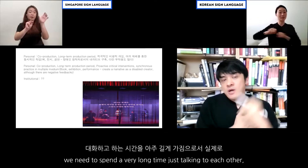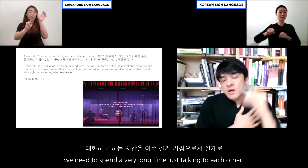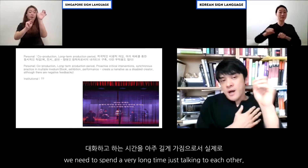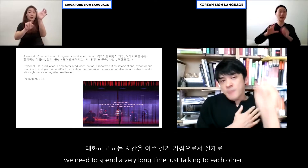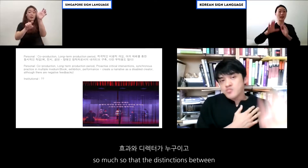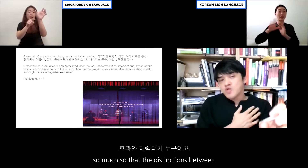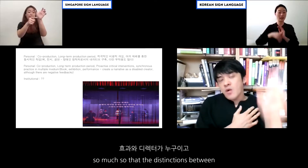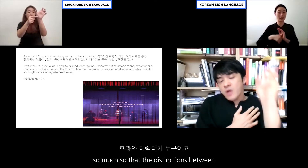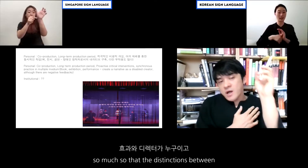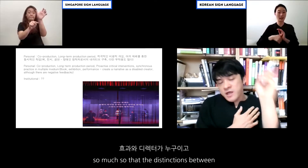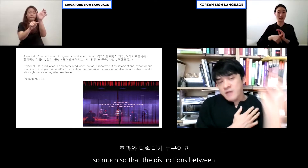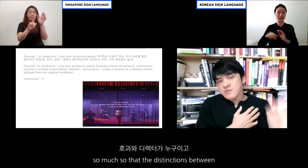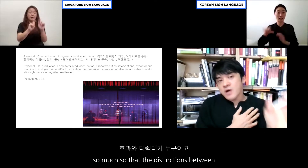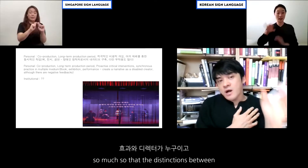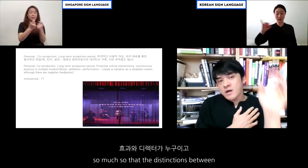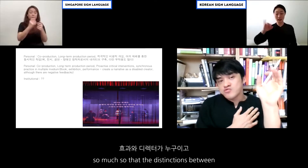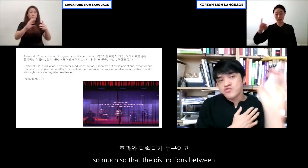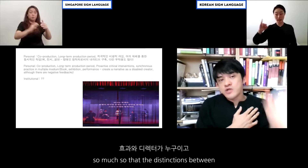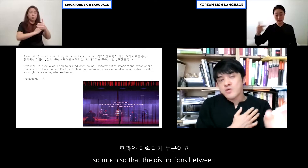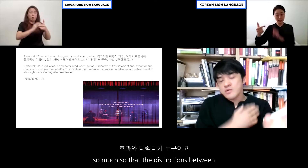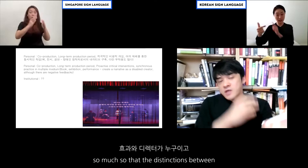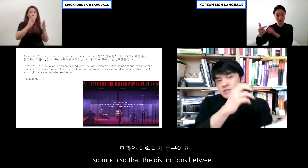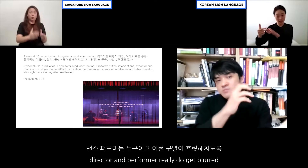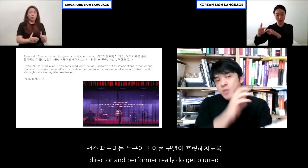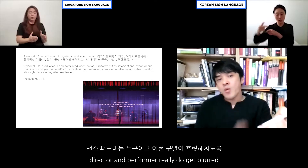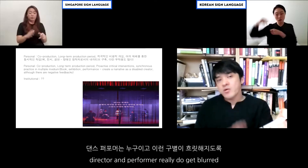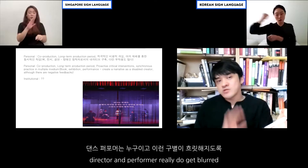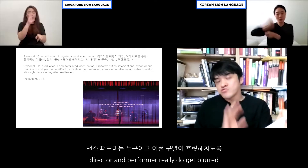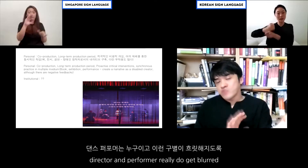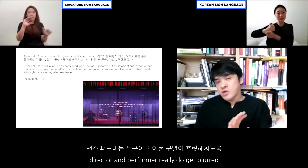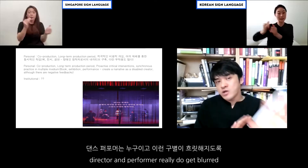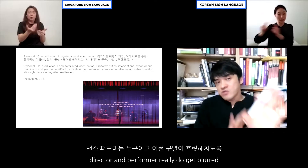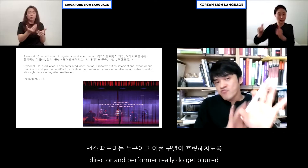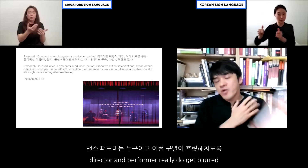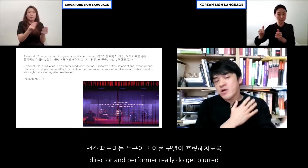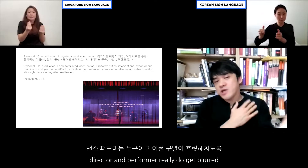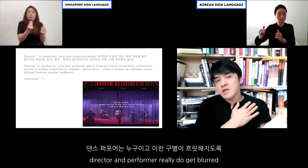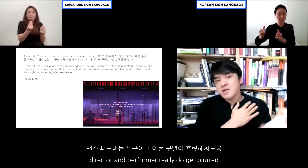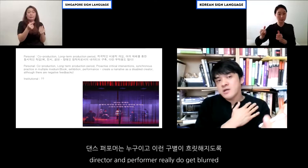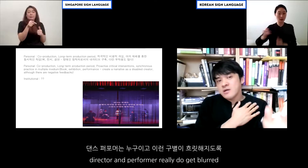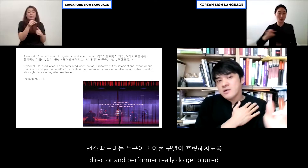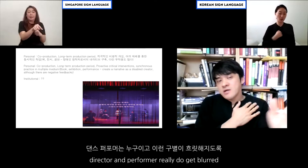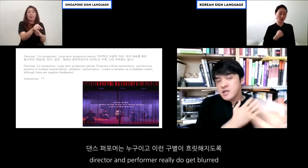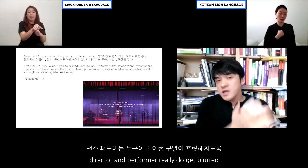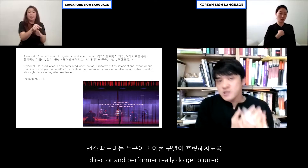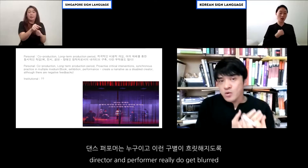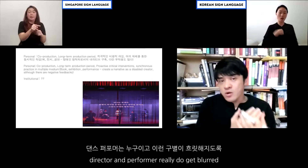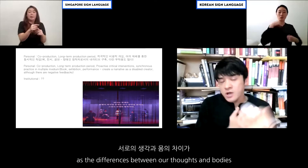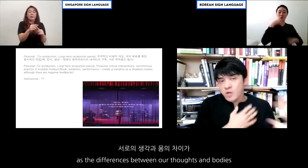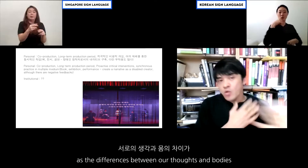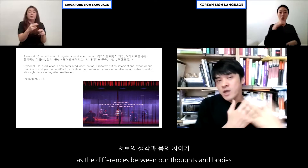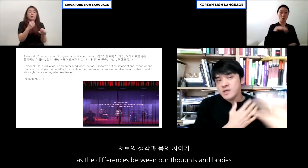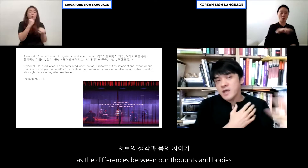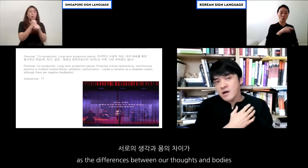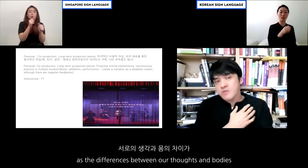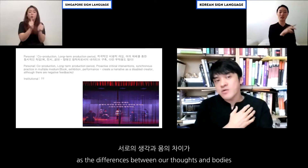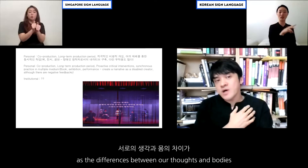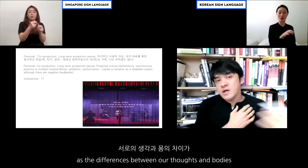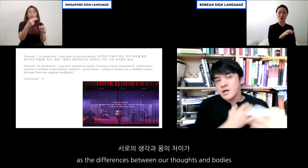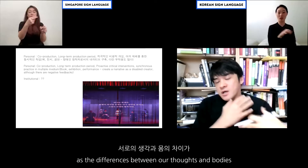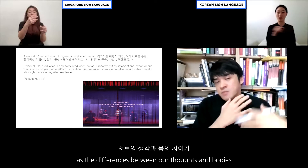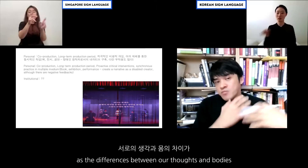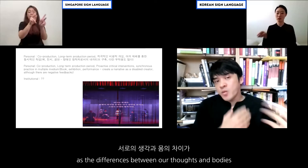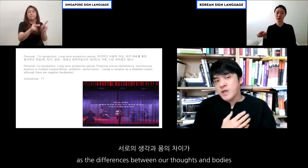실제로 무가와 디렉터가 누구이고 댄스 퍼포머는 누구이고 이런 구별이 흐릿해지도록 그러니까 서로의